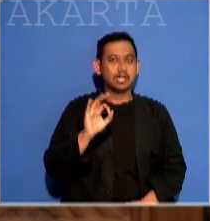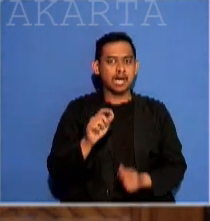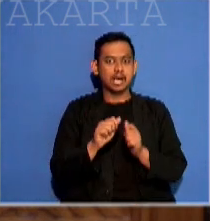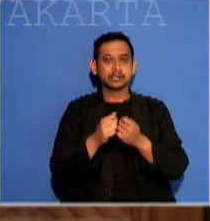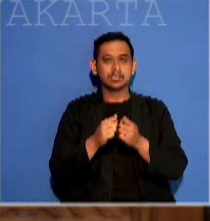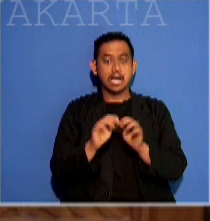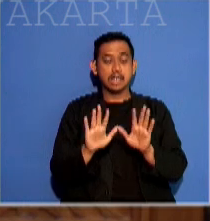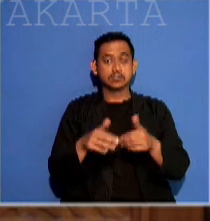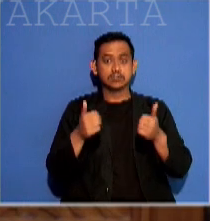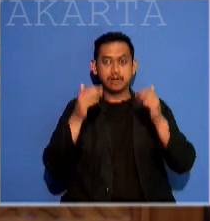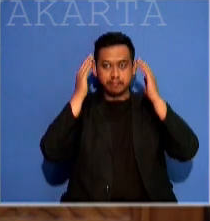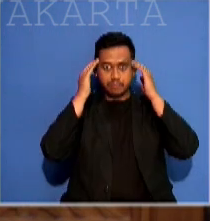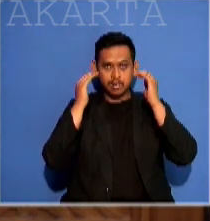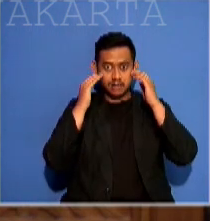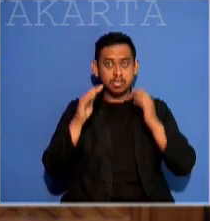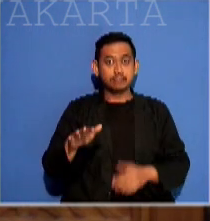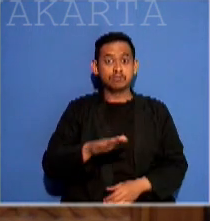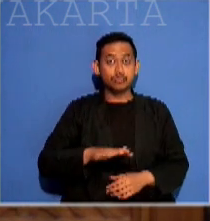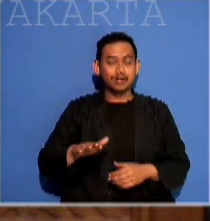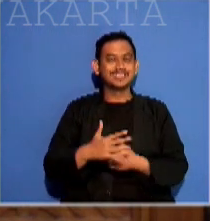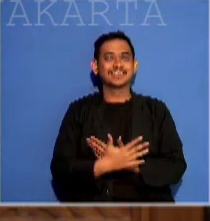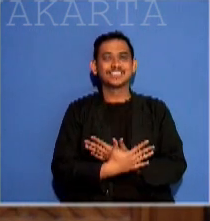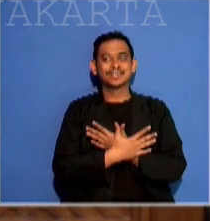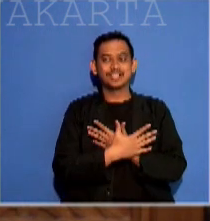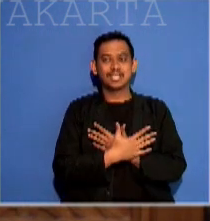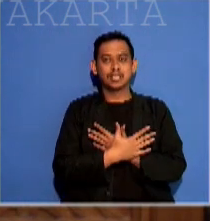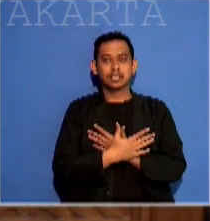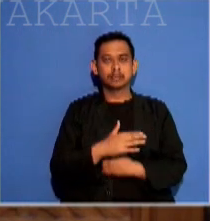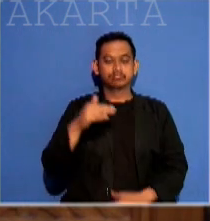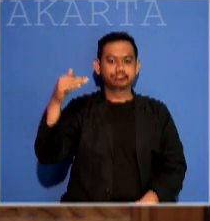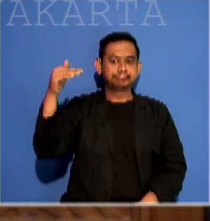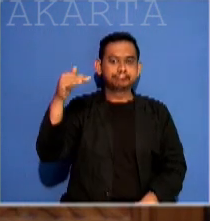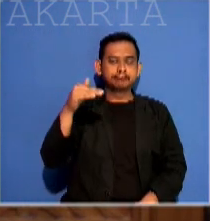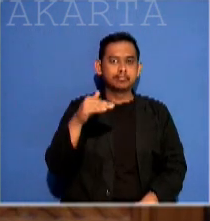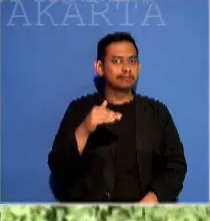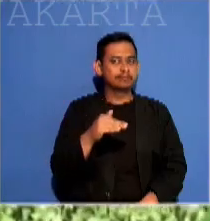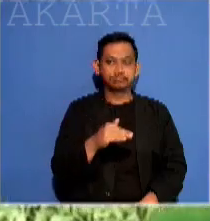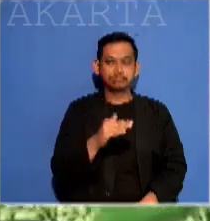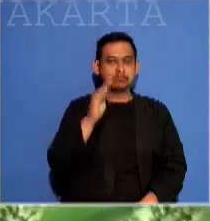tani, ing kapanewon Saptosari Gunung Kidul mandap, kadah kacang ingkang sami kopong.